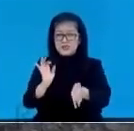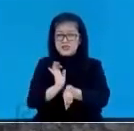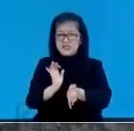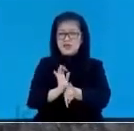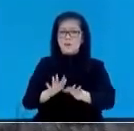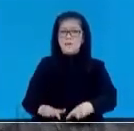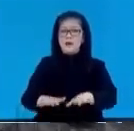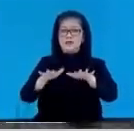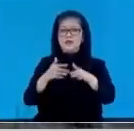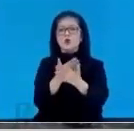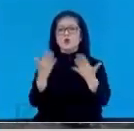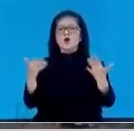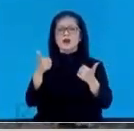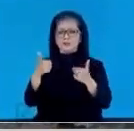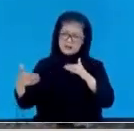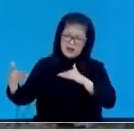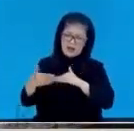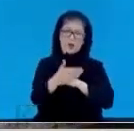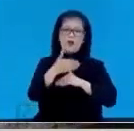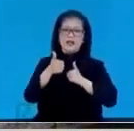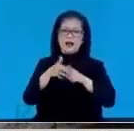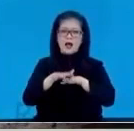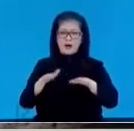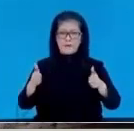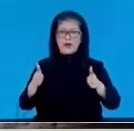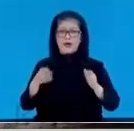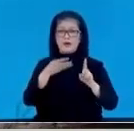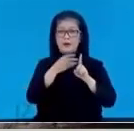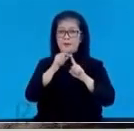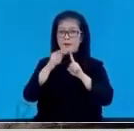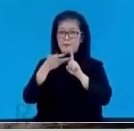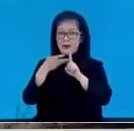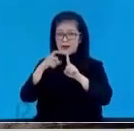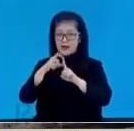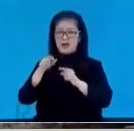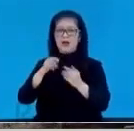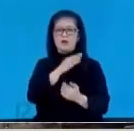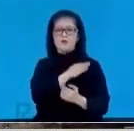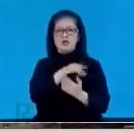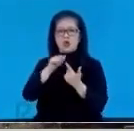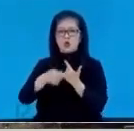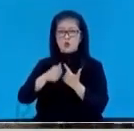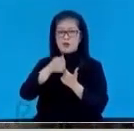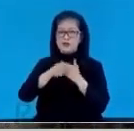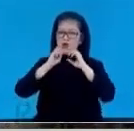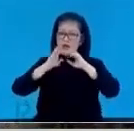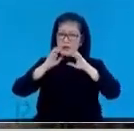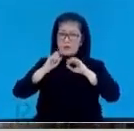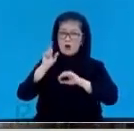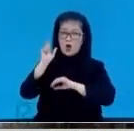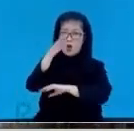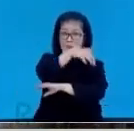warga dapat kembali melintasi jembatan dengan aman. Badan Penanggulangan Bencana Daerah Kabupaten Lumajang mengimbau penambang pasir